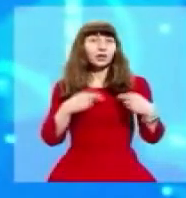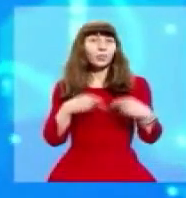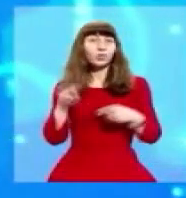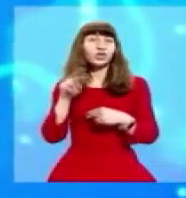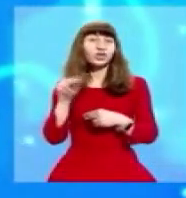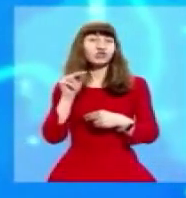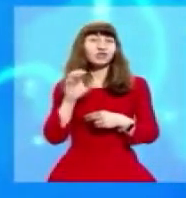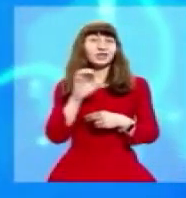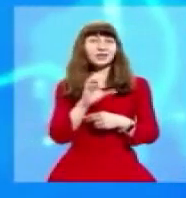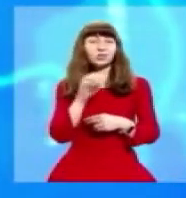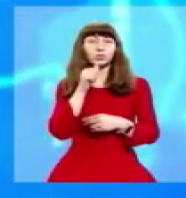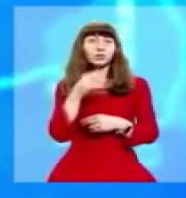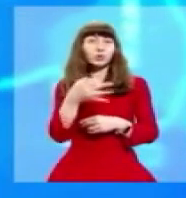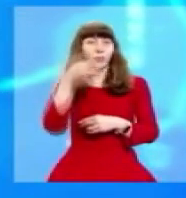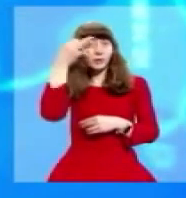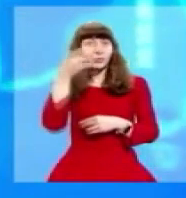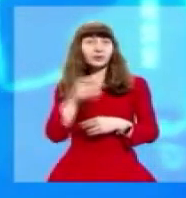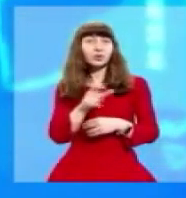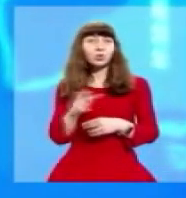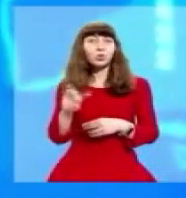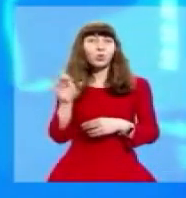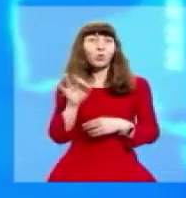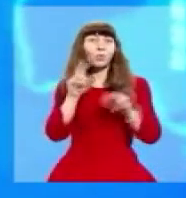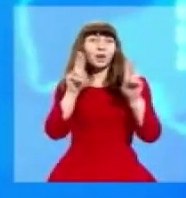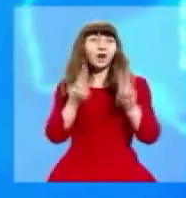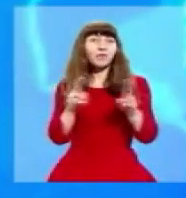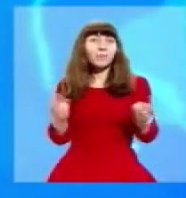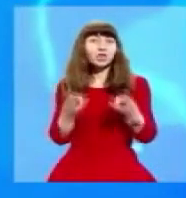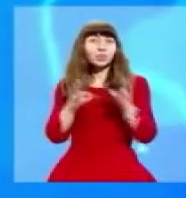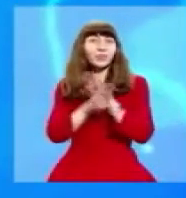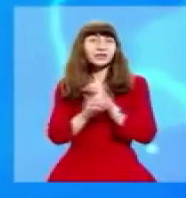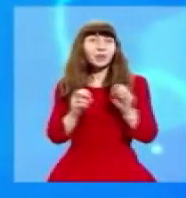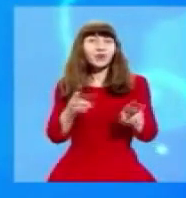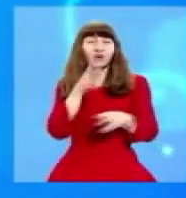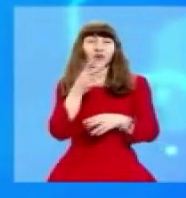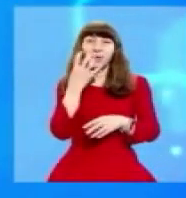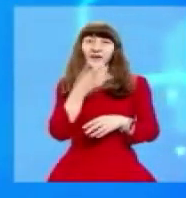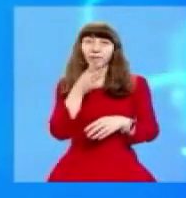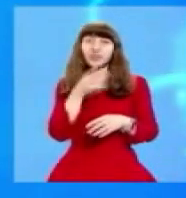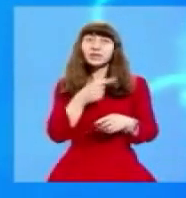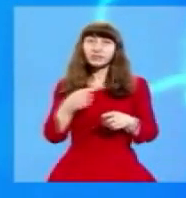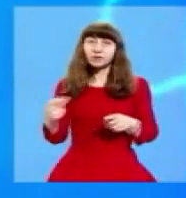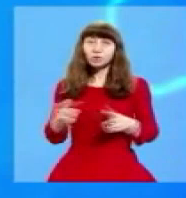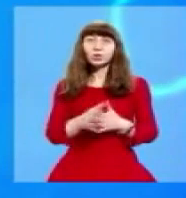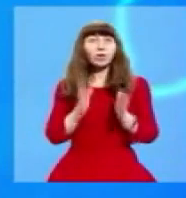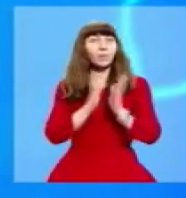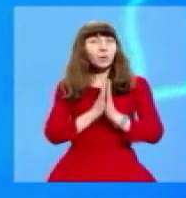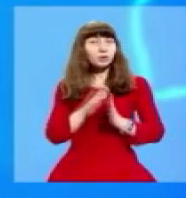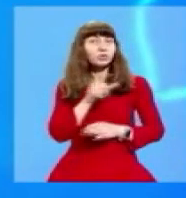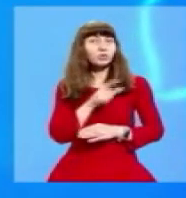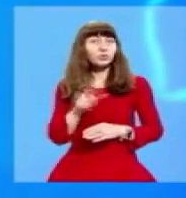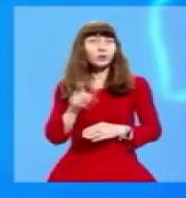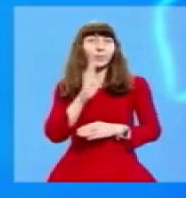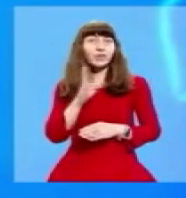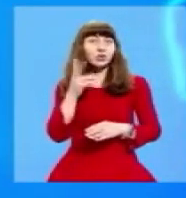Сотрудники ДЧС Кустанайской области напоминают гражданам о правилах пожарной безопасности в период отопительного сезона. Они призывают